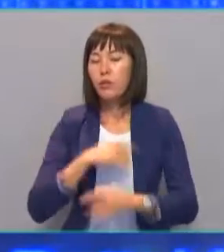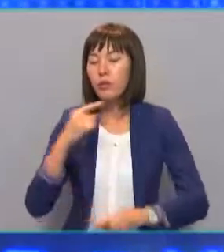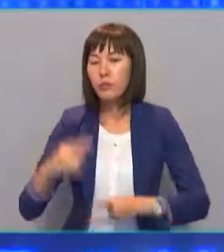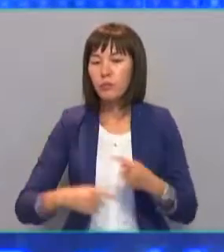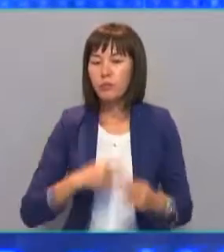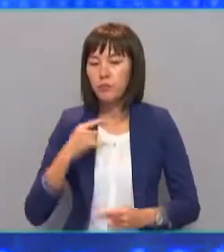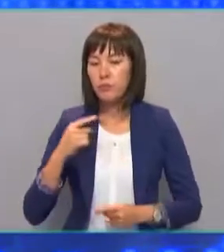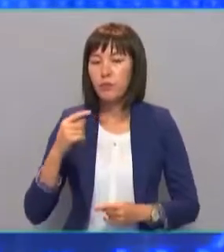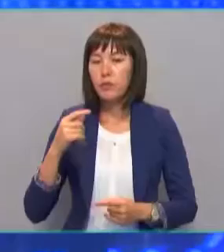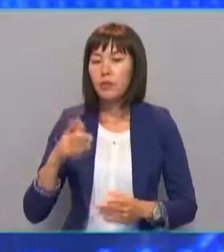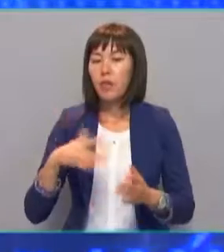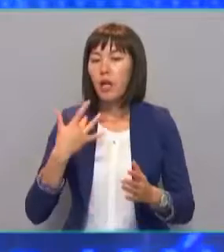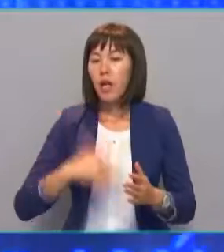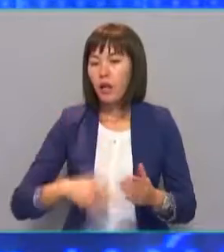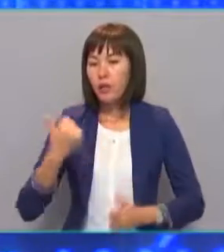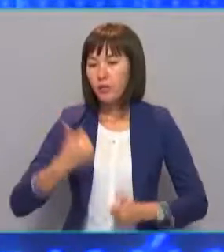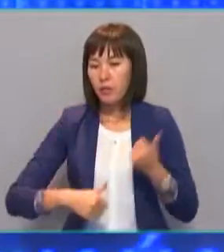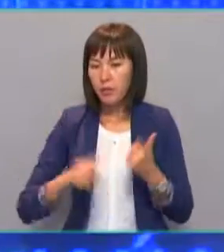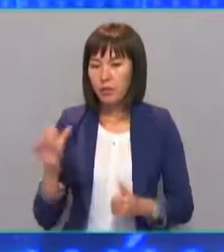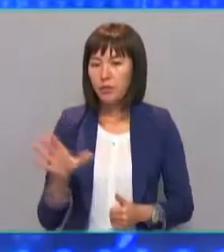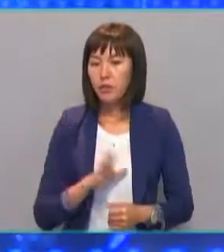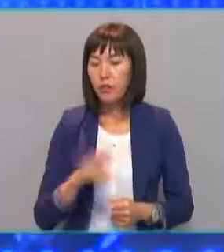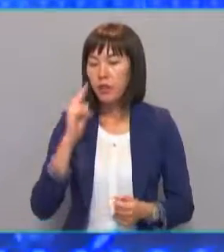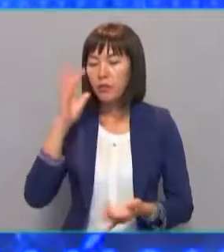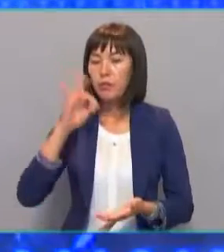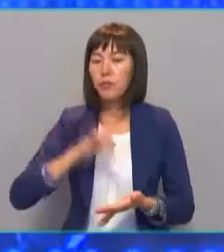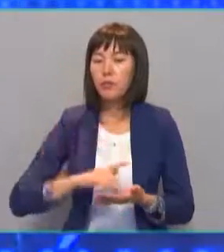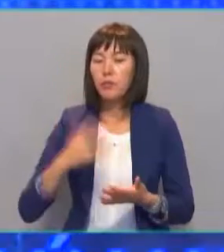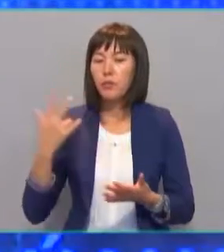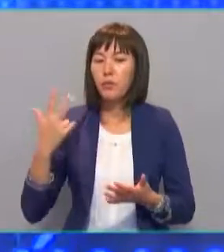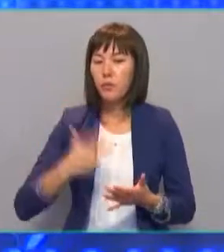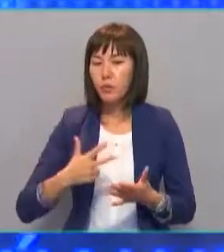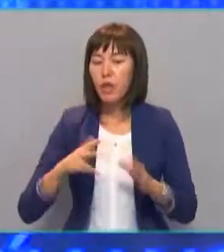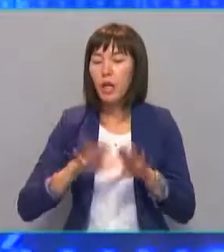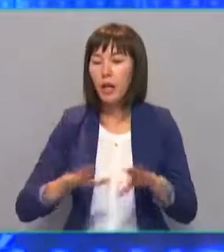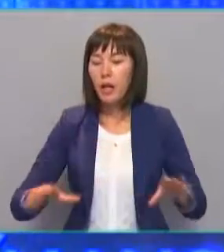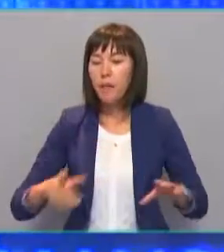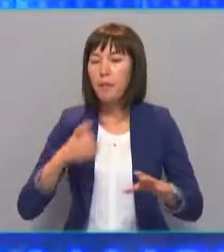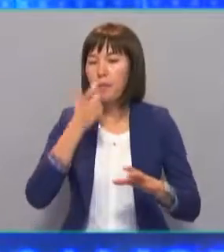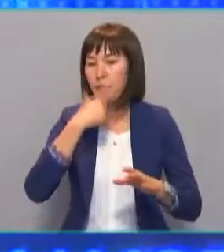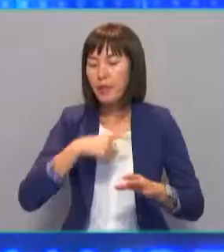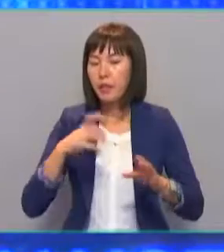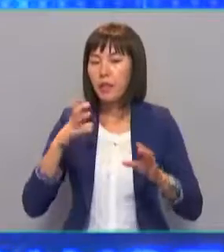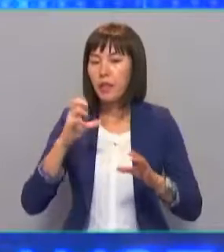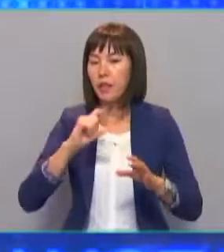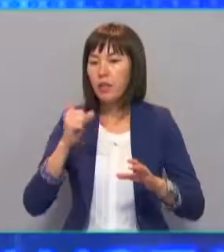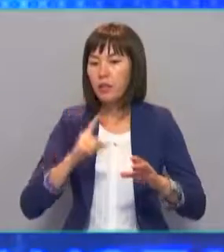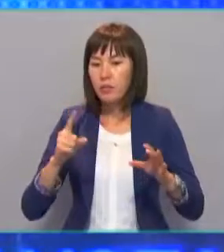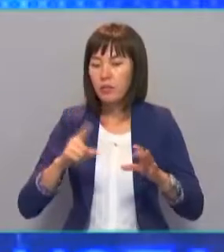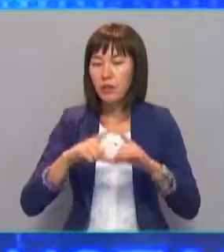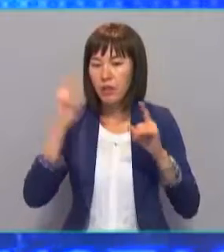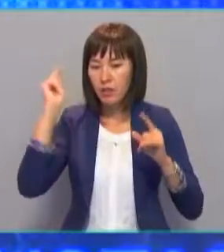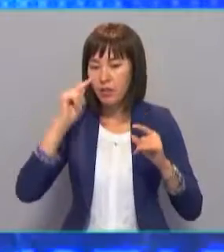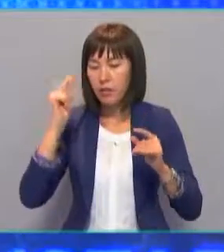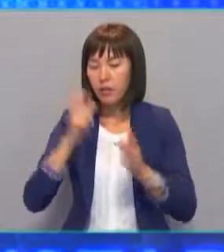ұрпақтары атты дәстүрлі жас әншілер байқауы ұйымдастырылды. Шымкент қалалық нөмірі 3-ші балалар эстетикалық саз мектебінің оқушылары